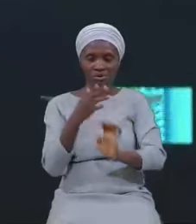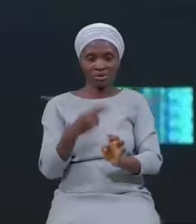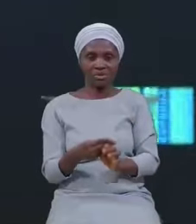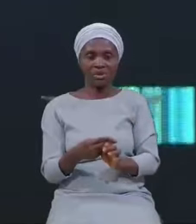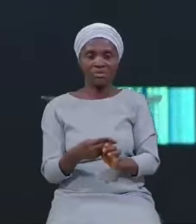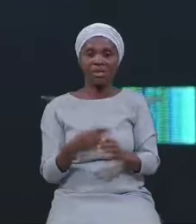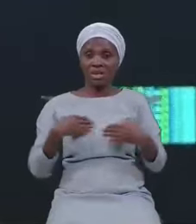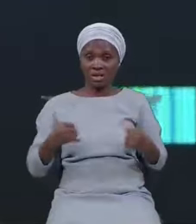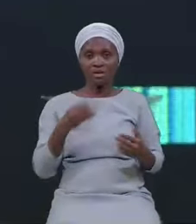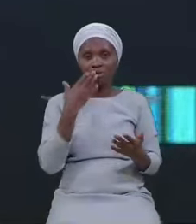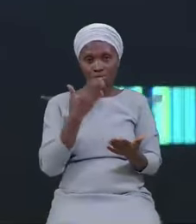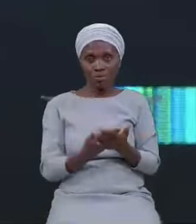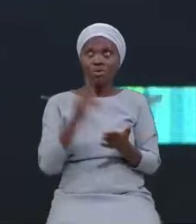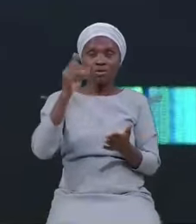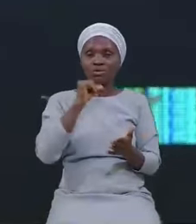cela.